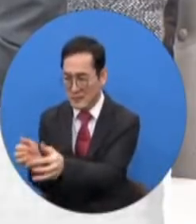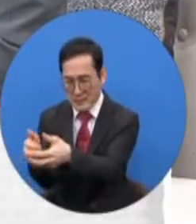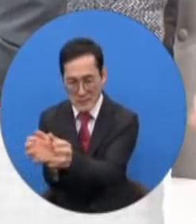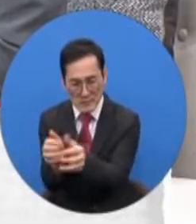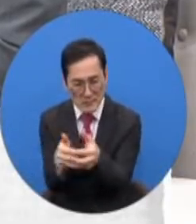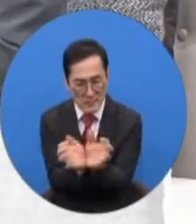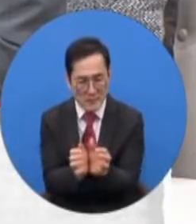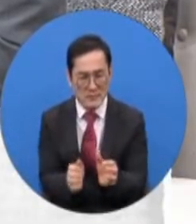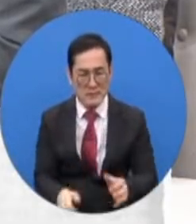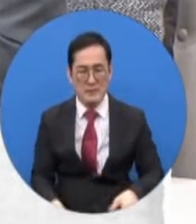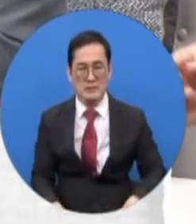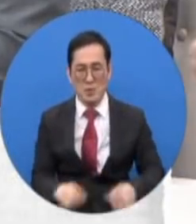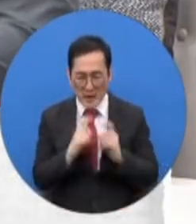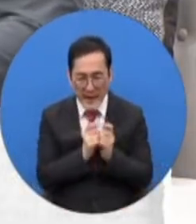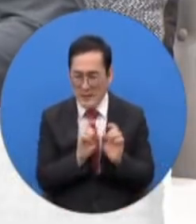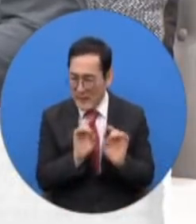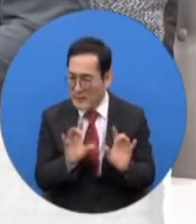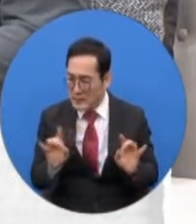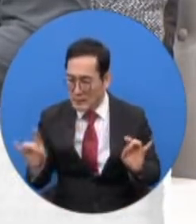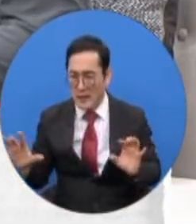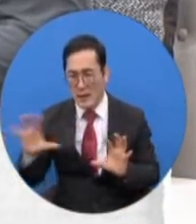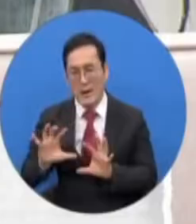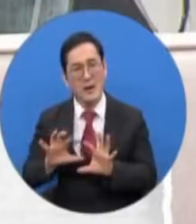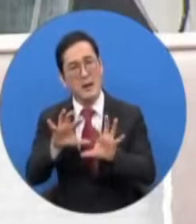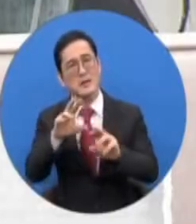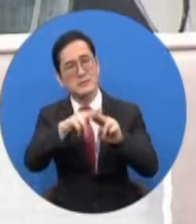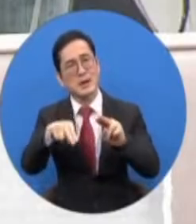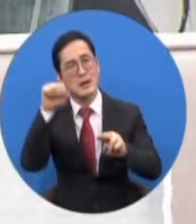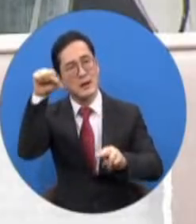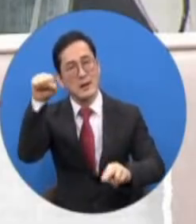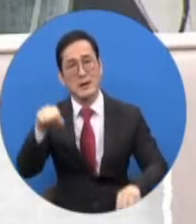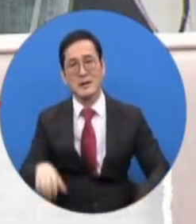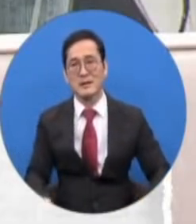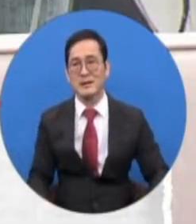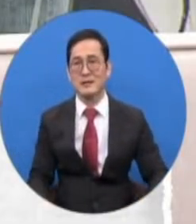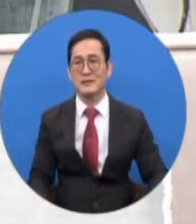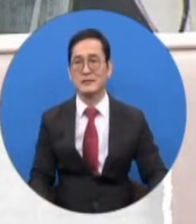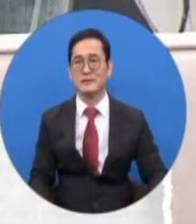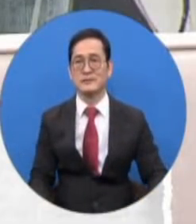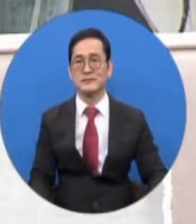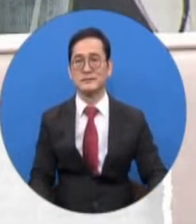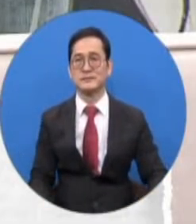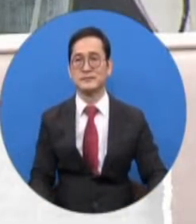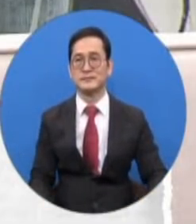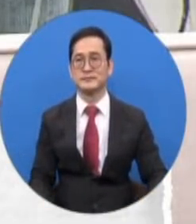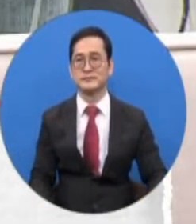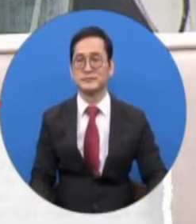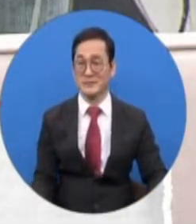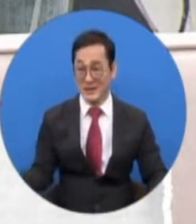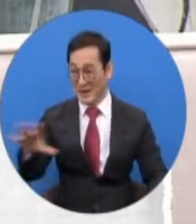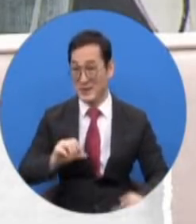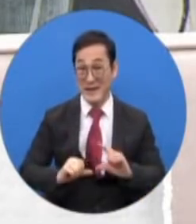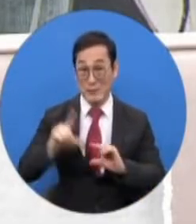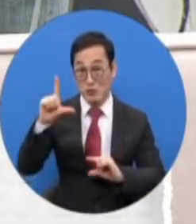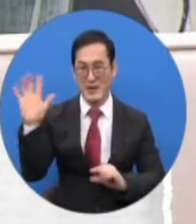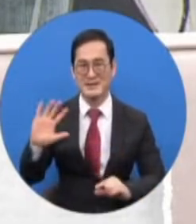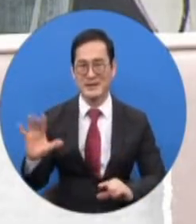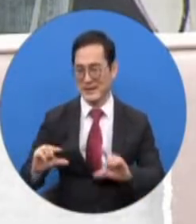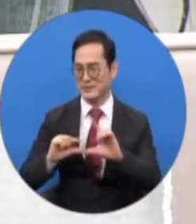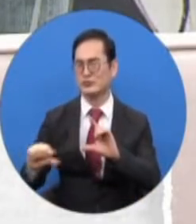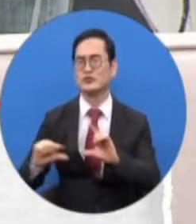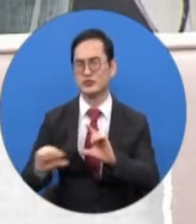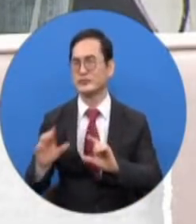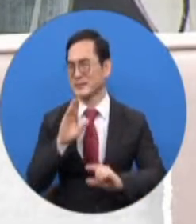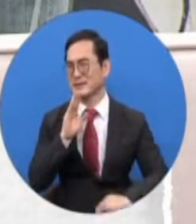사퇴하라. 당내 분위기 어떻습니까 지금? 그러니까 이게 전체 뭐 대다수의 의견이다 이렇게 보기는 좀 어려운 것 같습니다. 그러니까 일부